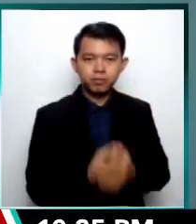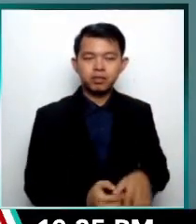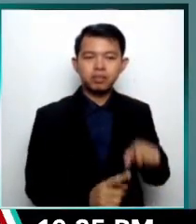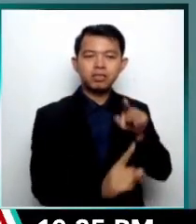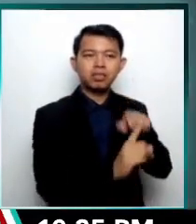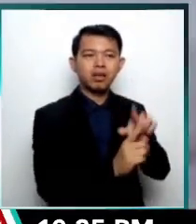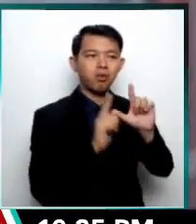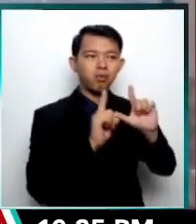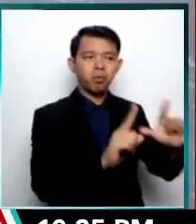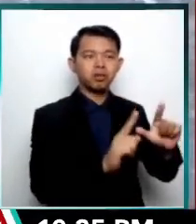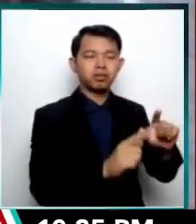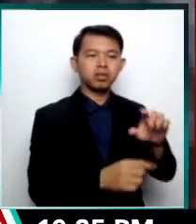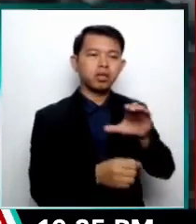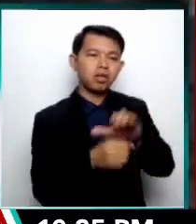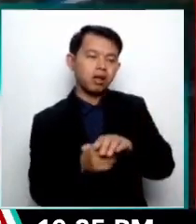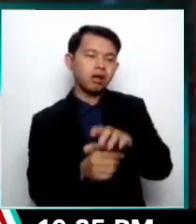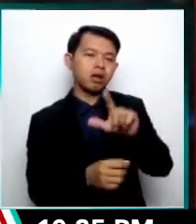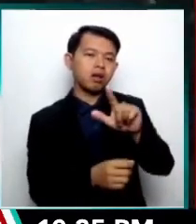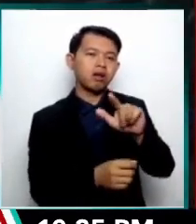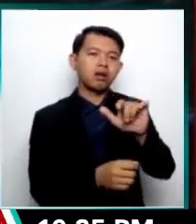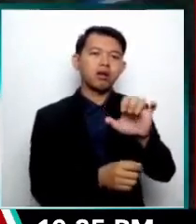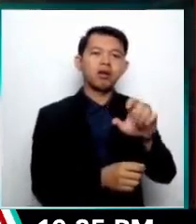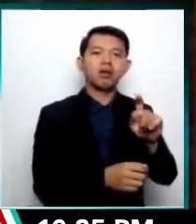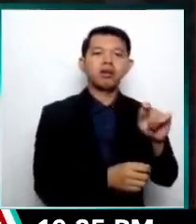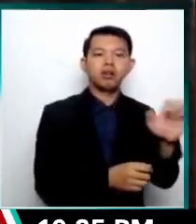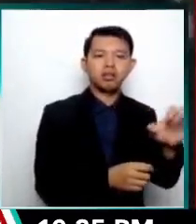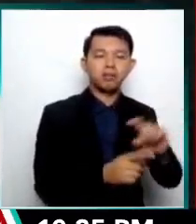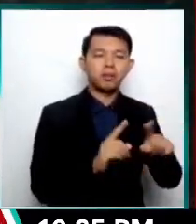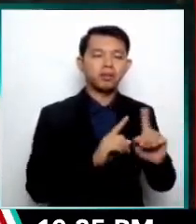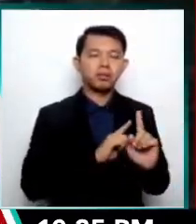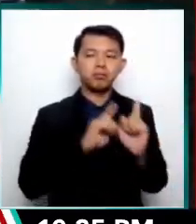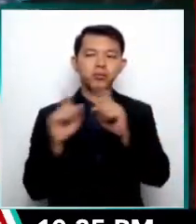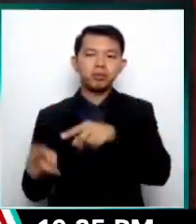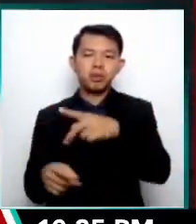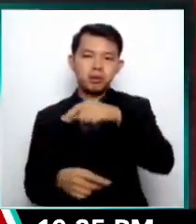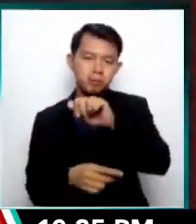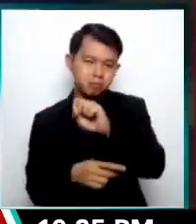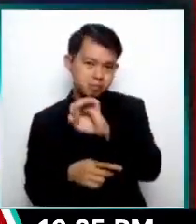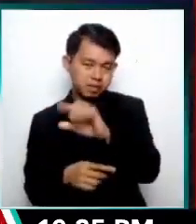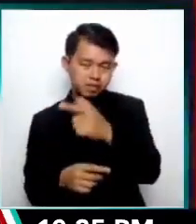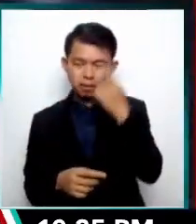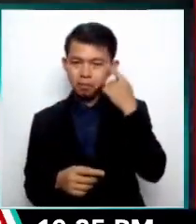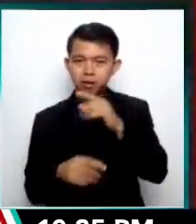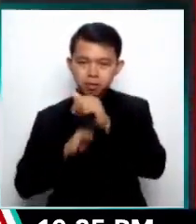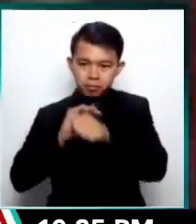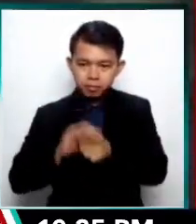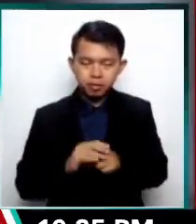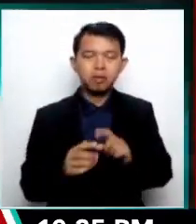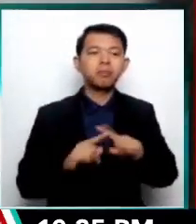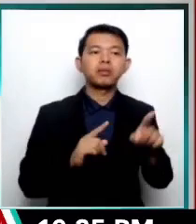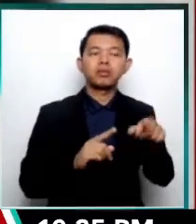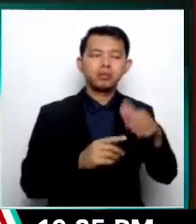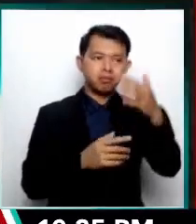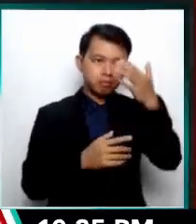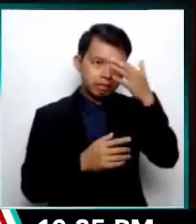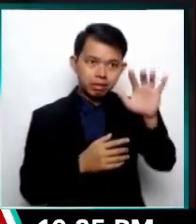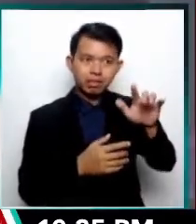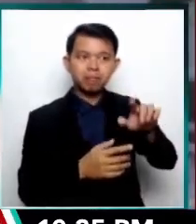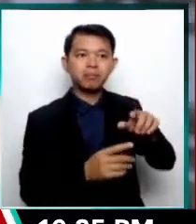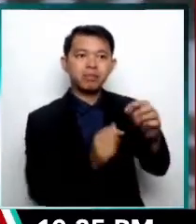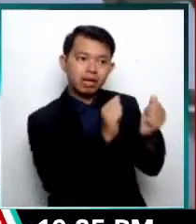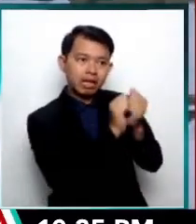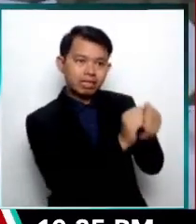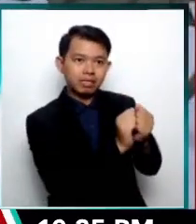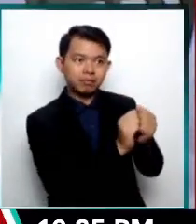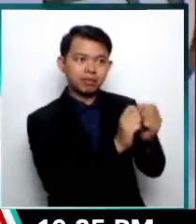para magtago. Napalutang ang suspect matapos siyang pumayag na makipag-collab. Ang hindi niya alam, pulis pala ang kanyang kausap.